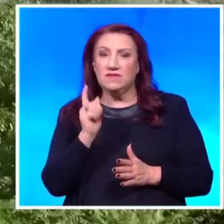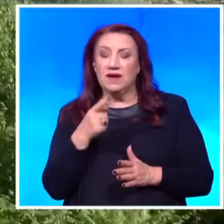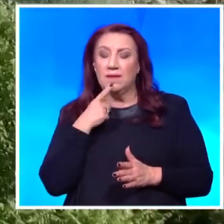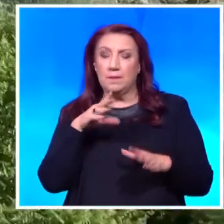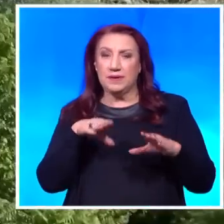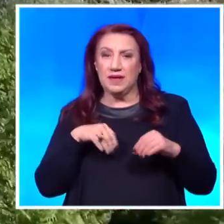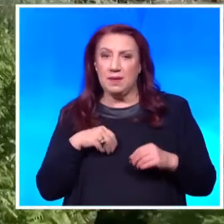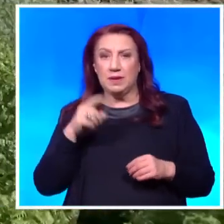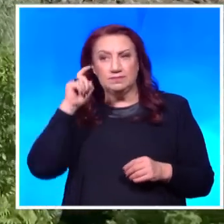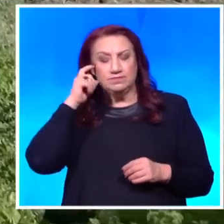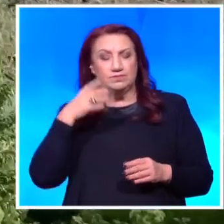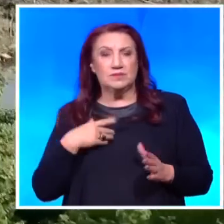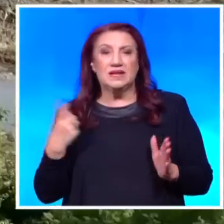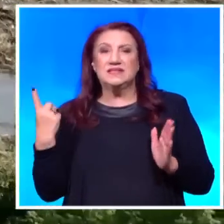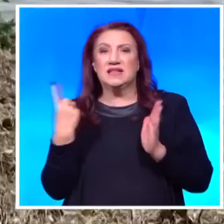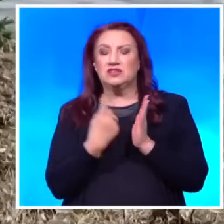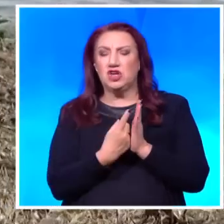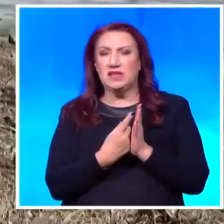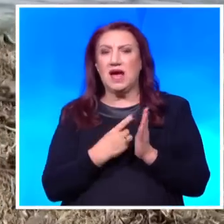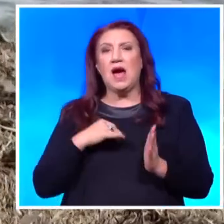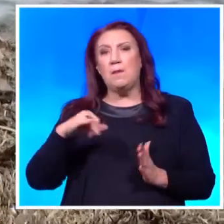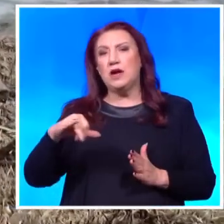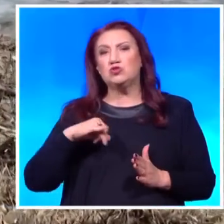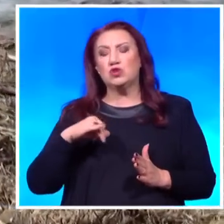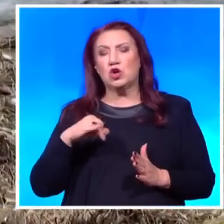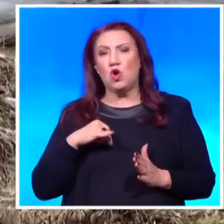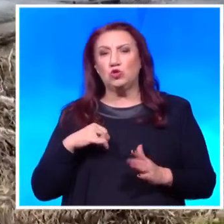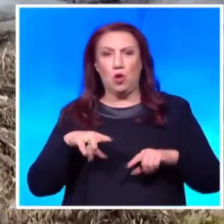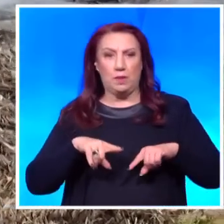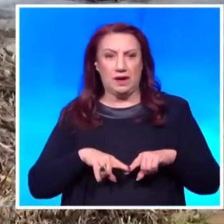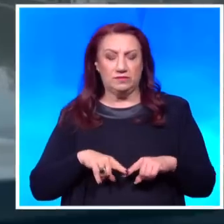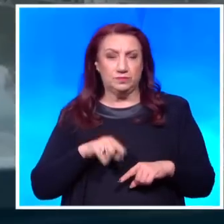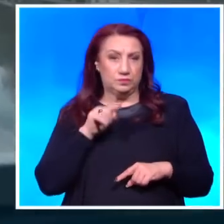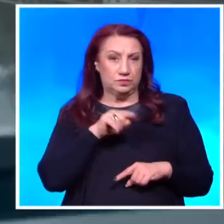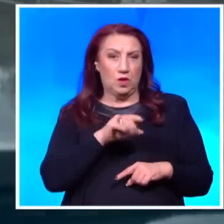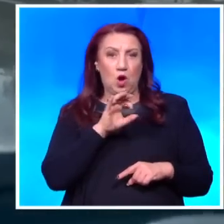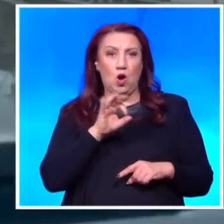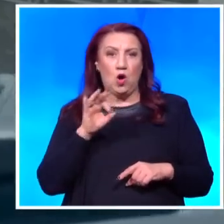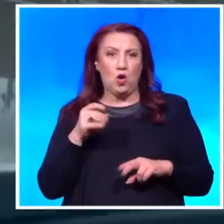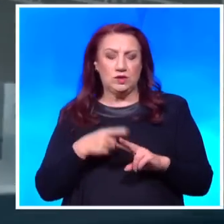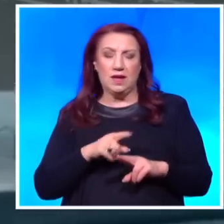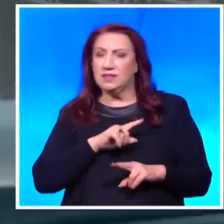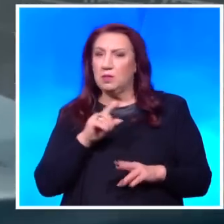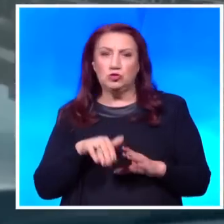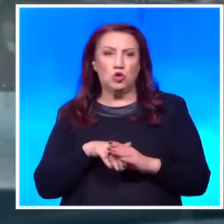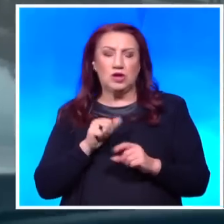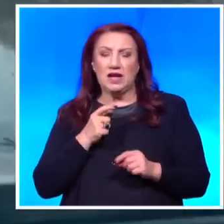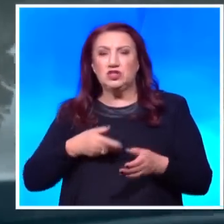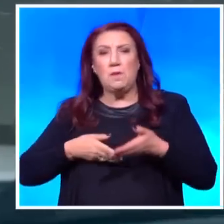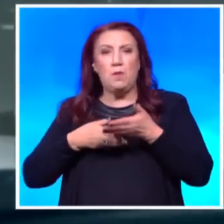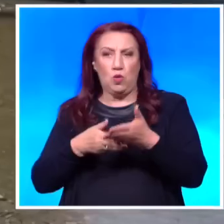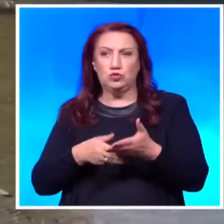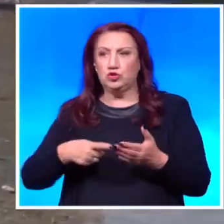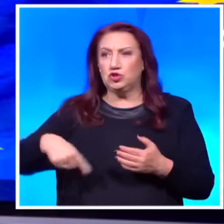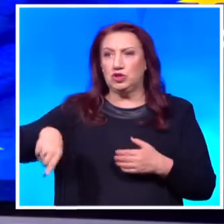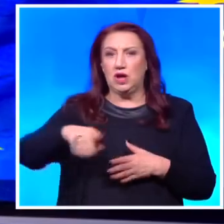си по международното хуманитарно право. Според ООН не може да се отказва помощ на нуждаещи се хора.